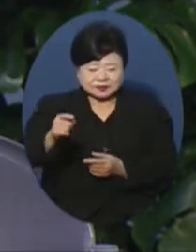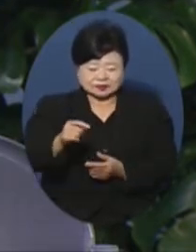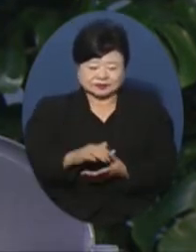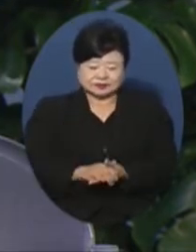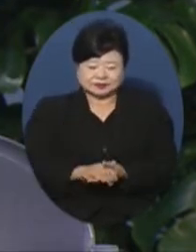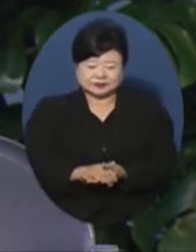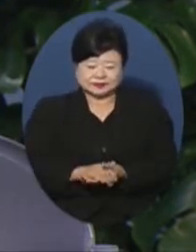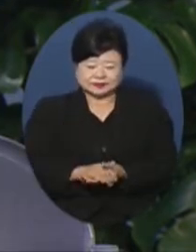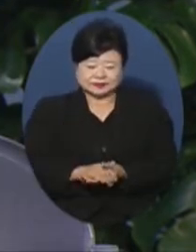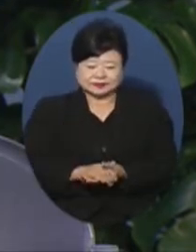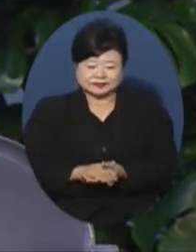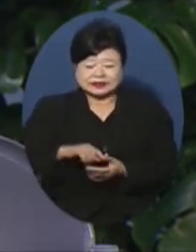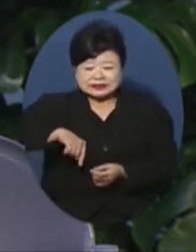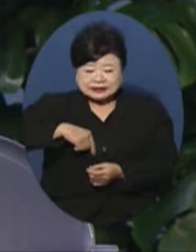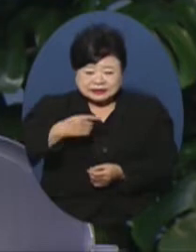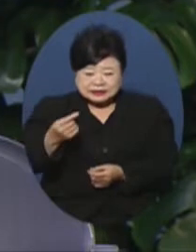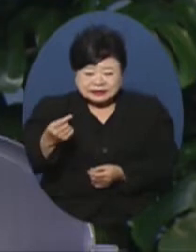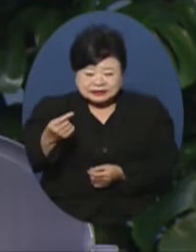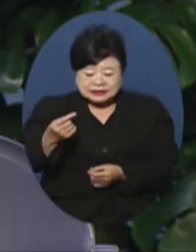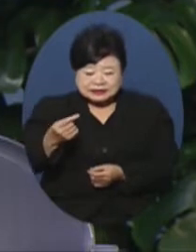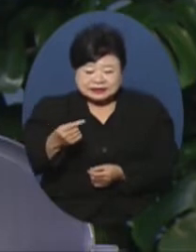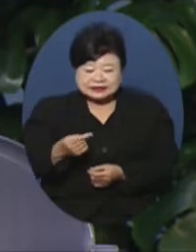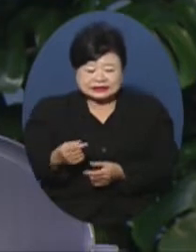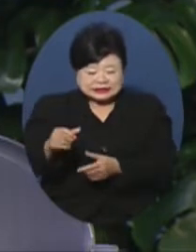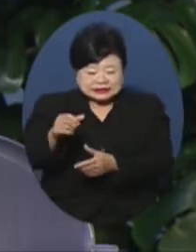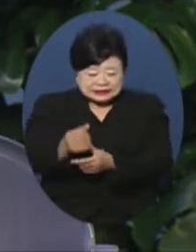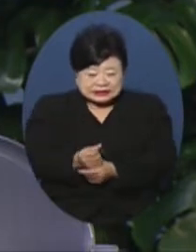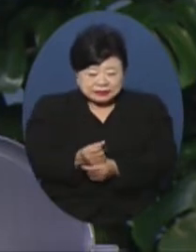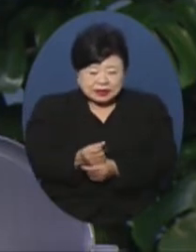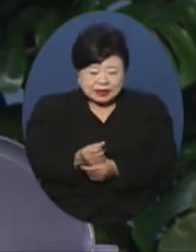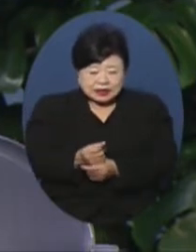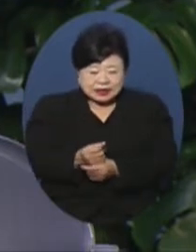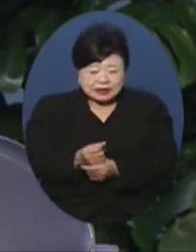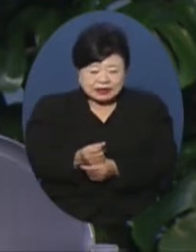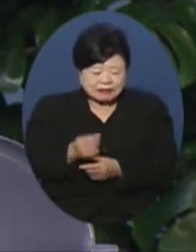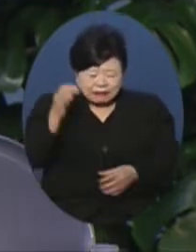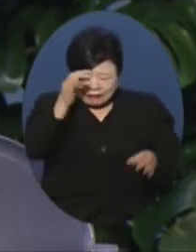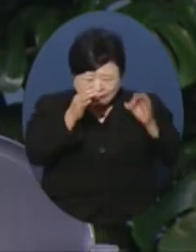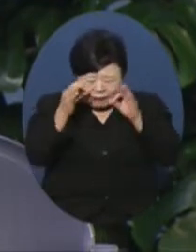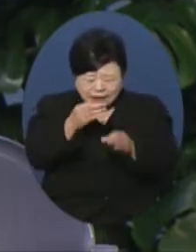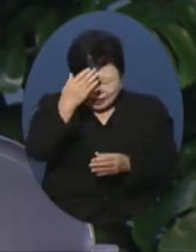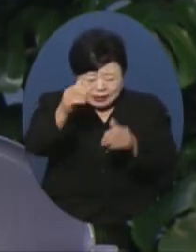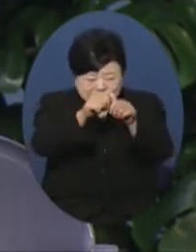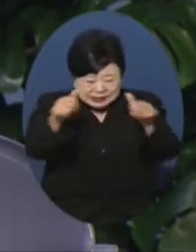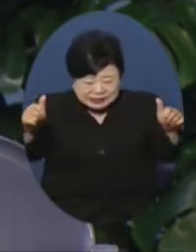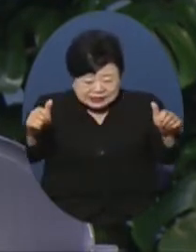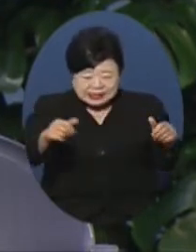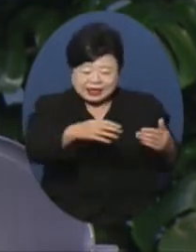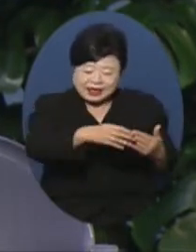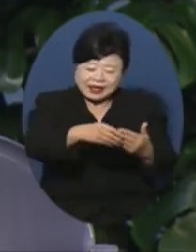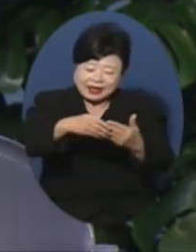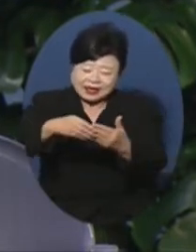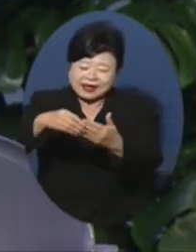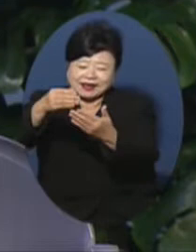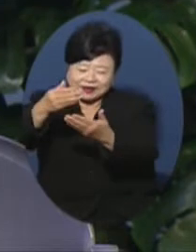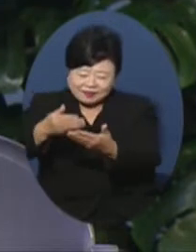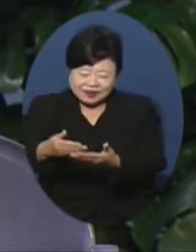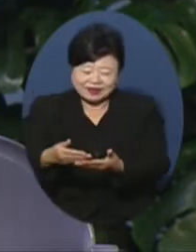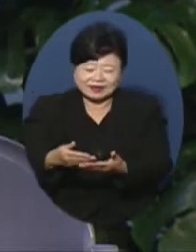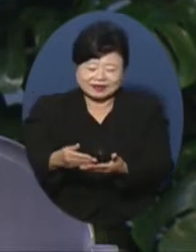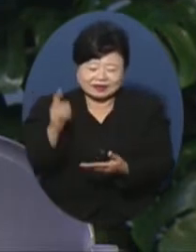그것도 자기들이 잡으려고 하시란 일에 있는 엘리사의 인도를